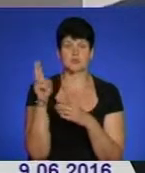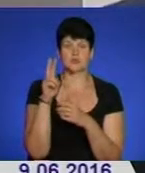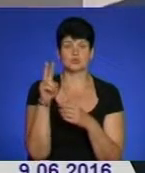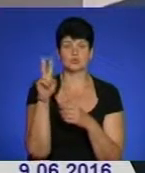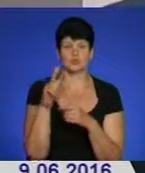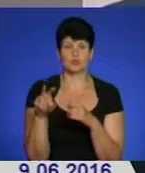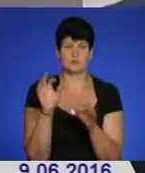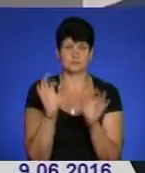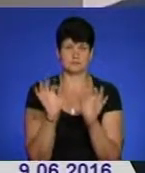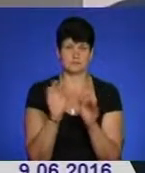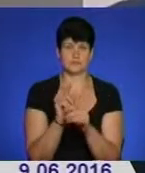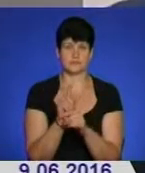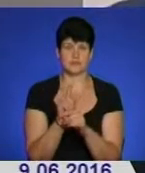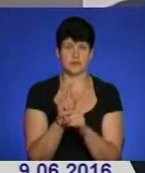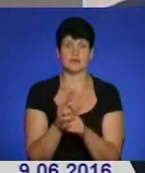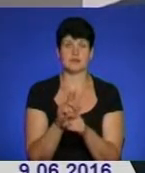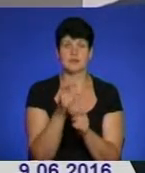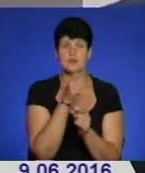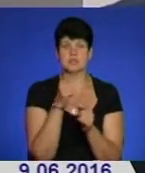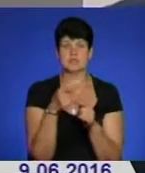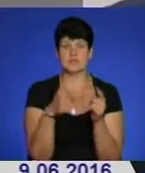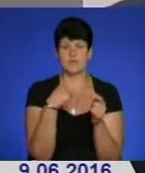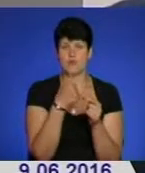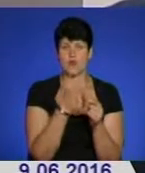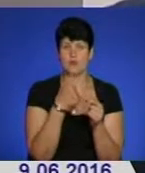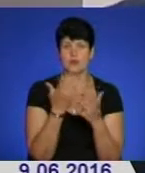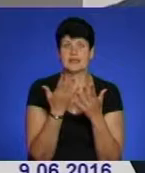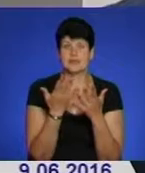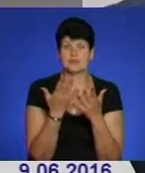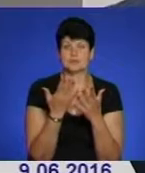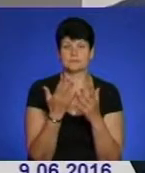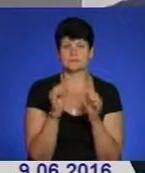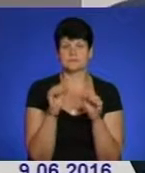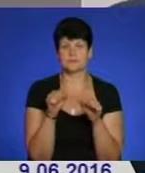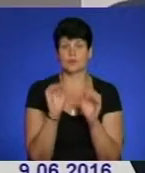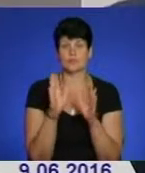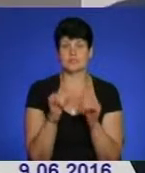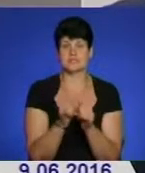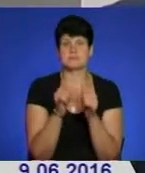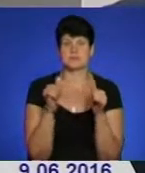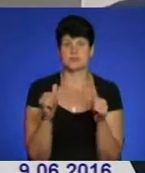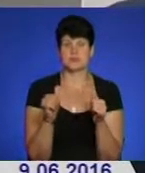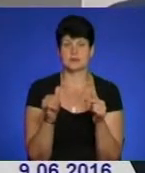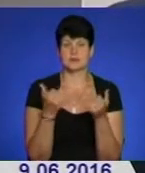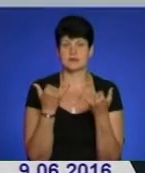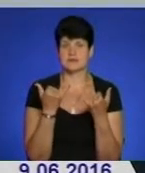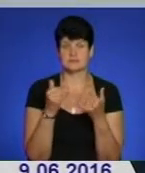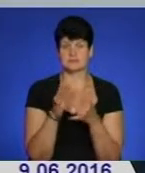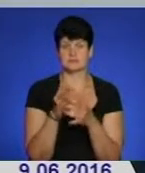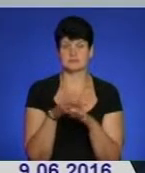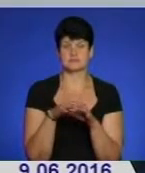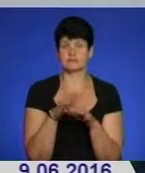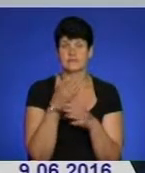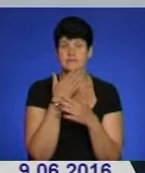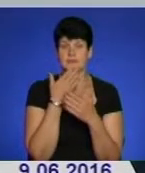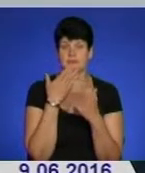більш-менш стабілізувався на протязі останніх півроку, і якихось тенденцій до того, що будуть великі коливання, на даний момент на ринку немає. Якщо ми